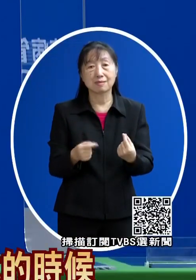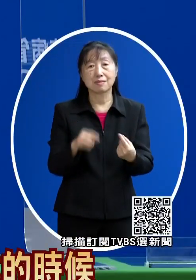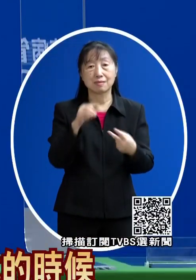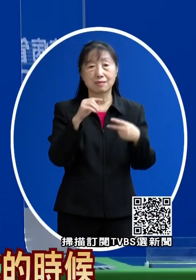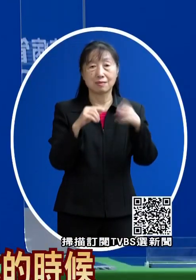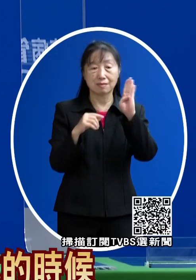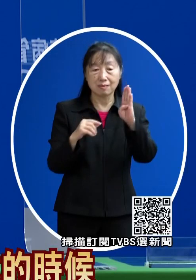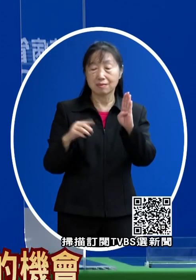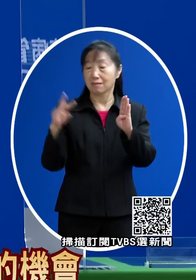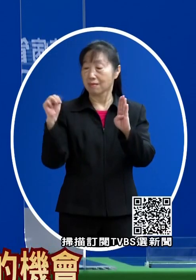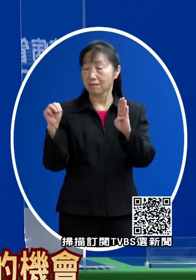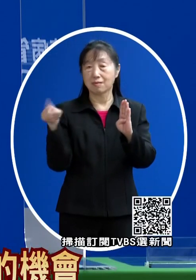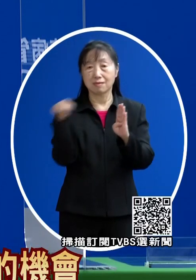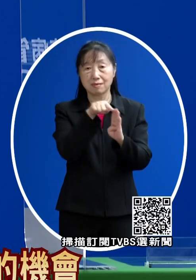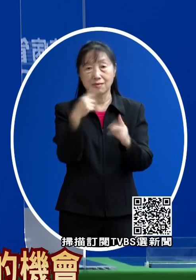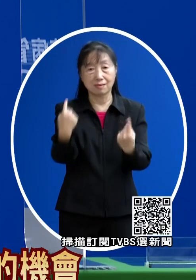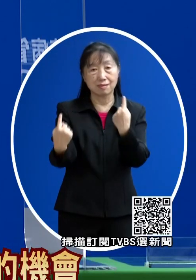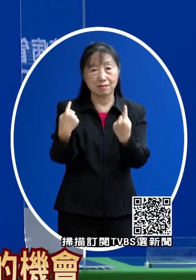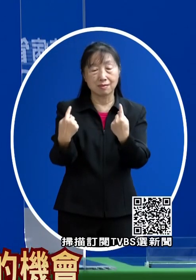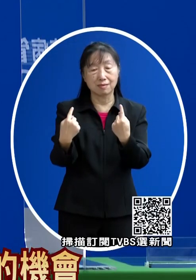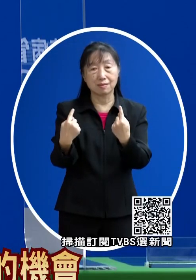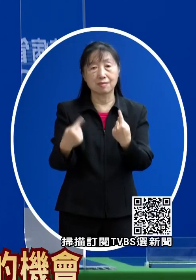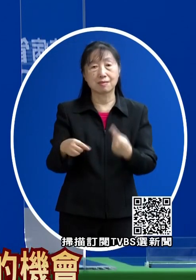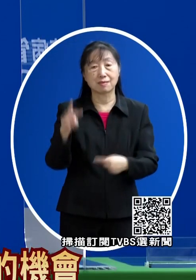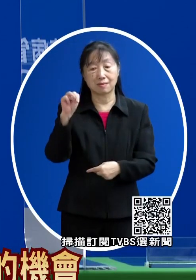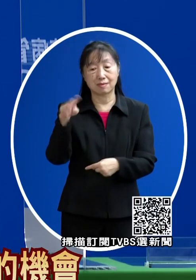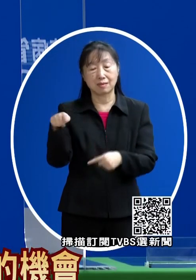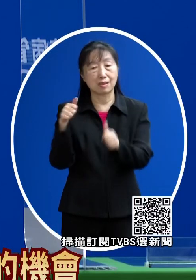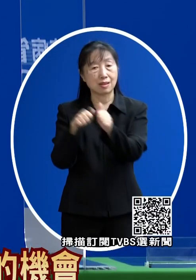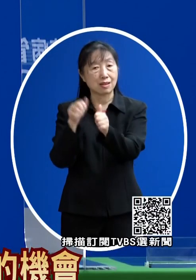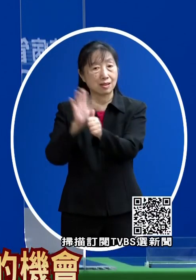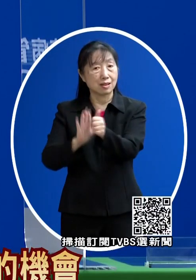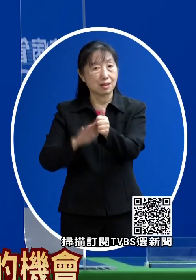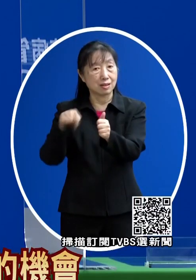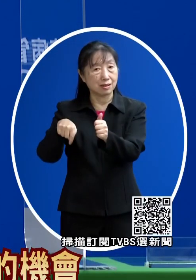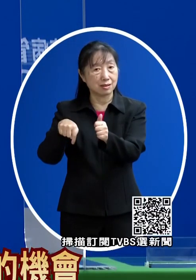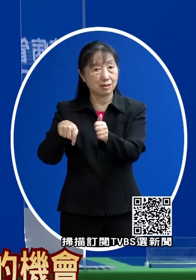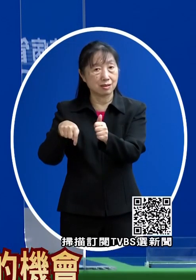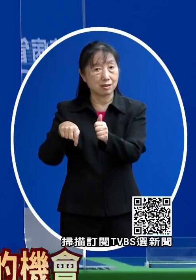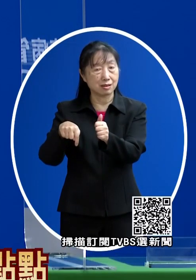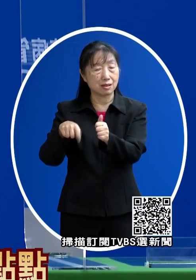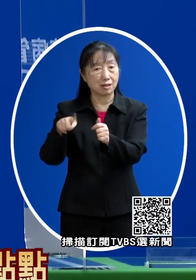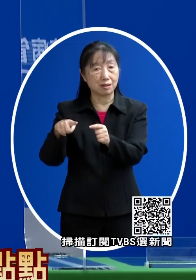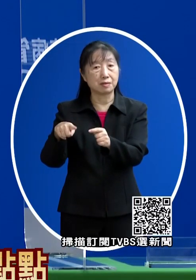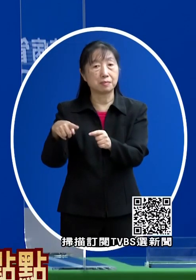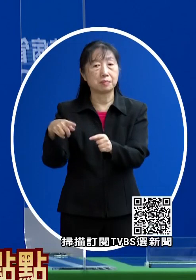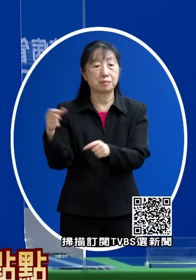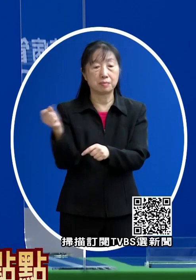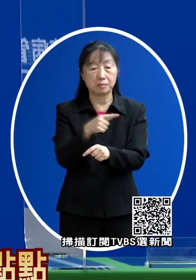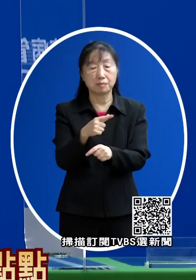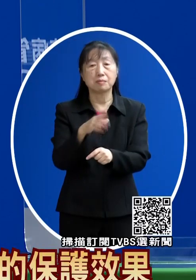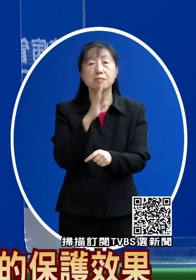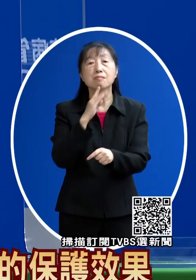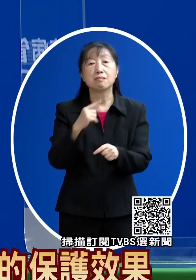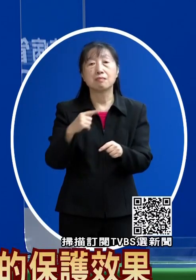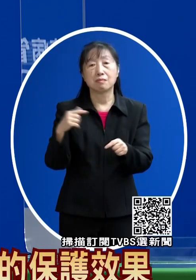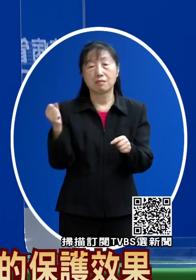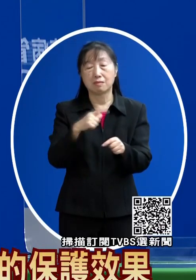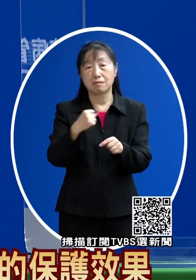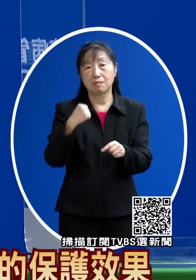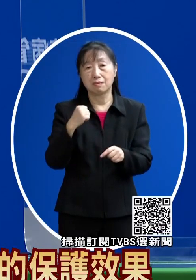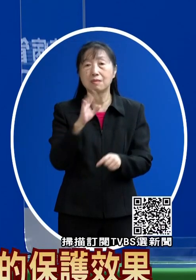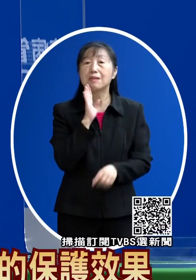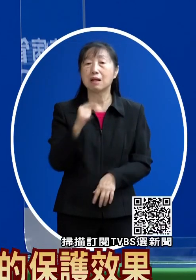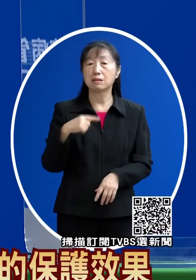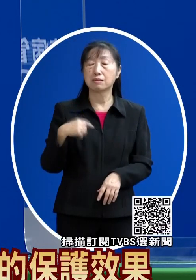来相比的时候，莫德纳产生这个副作用的机会都会比 BNT 高一点点，但是它产生的这个